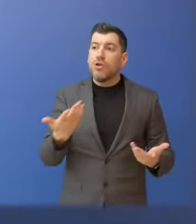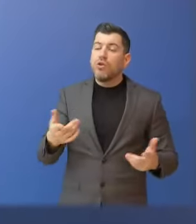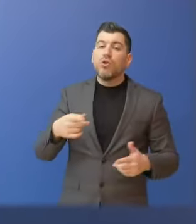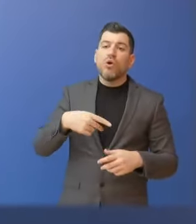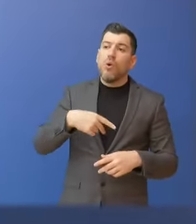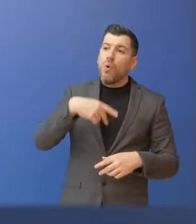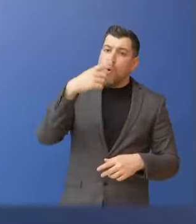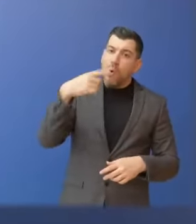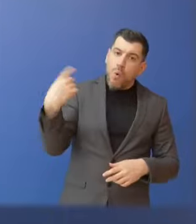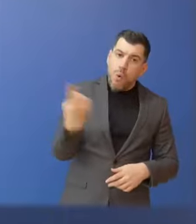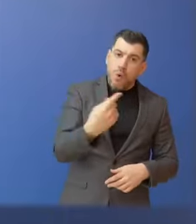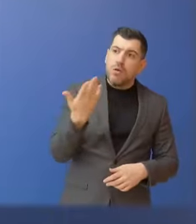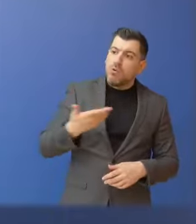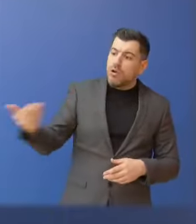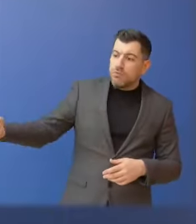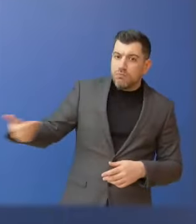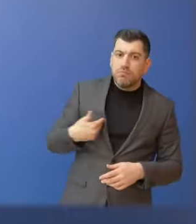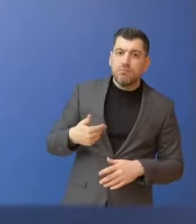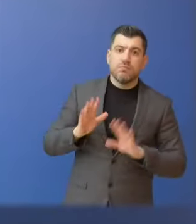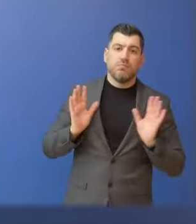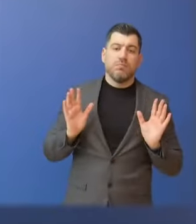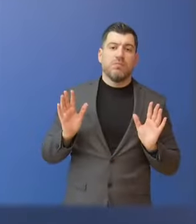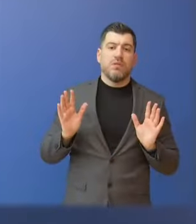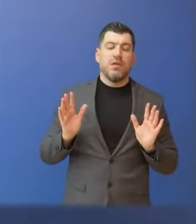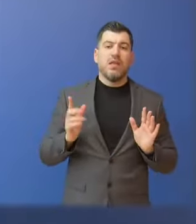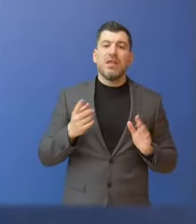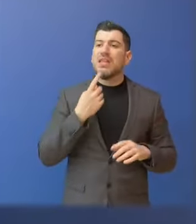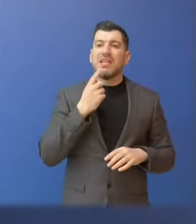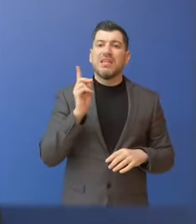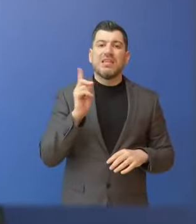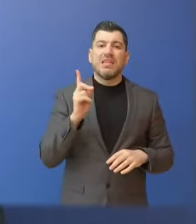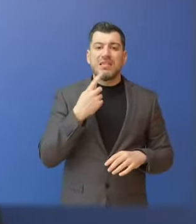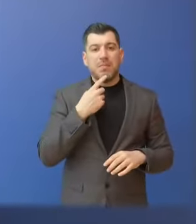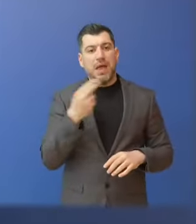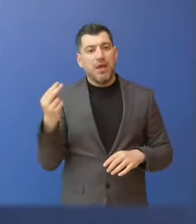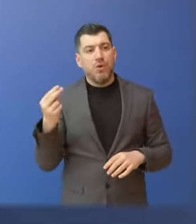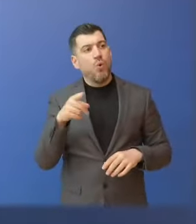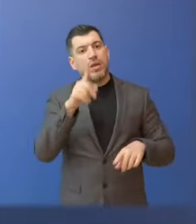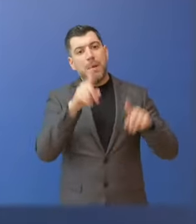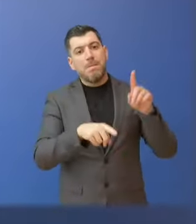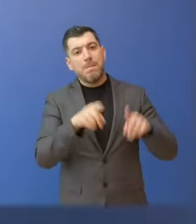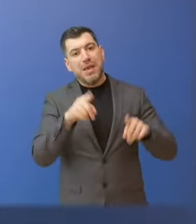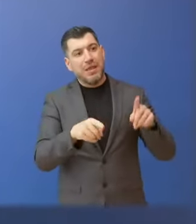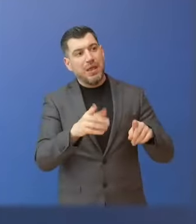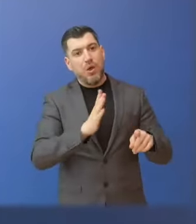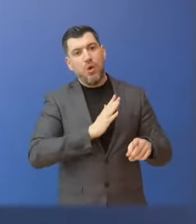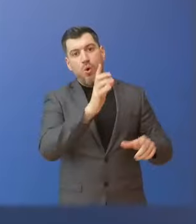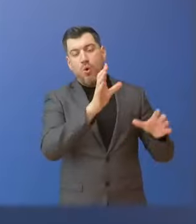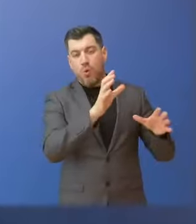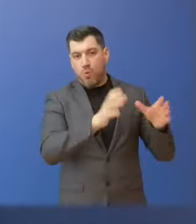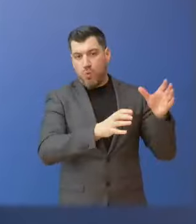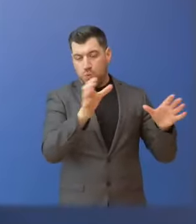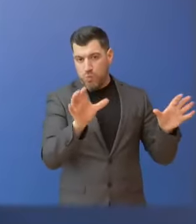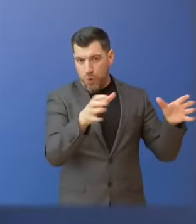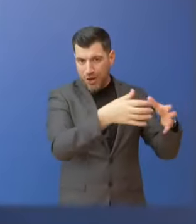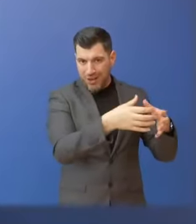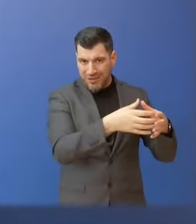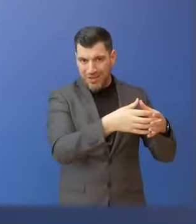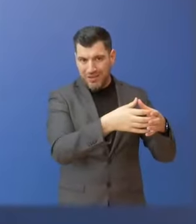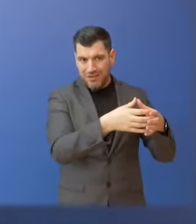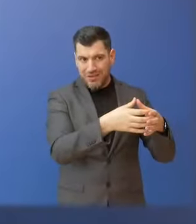αγωγή δεν πιστεύουμε σε πολίτες δύο ή τριών κατηγοριών δεν θεωρούμε ότι το κράτος φιμώνει τον τύπο επειδή επιτρέπεται